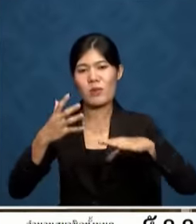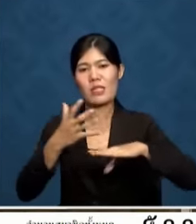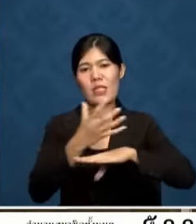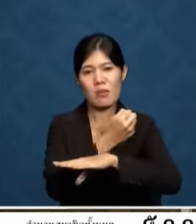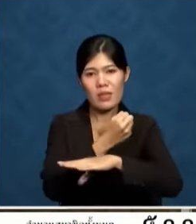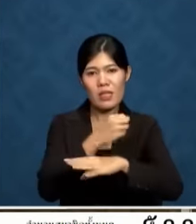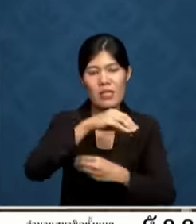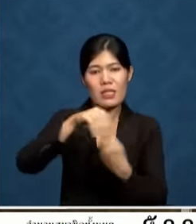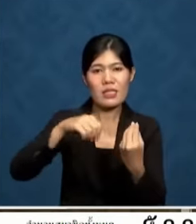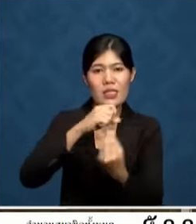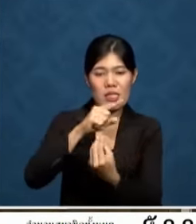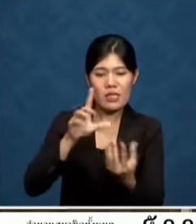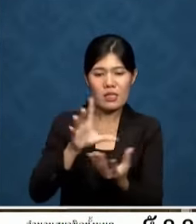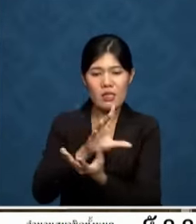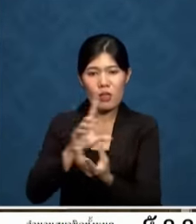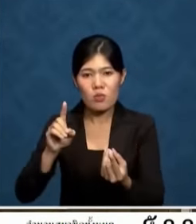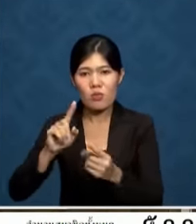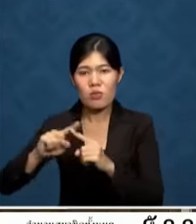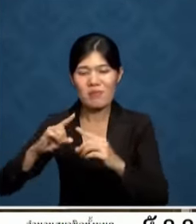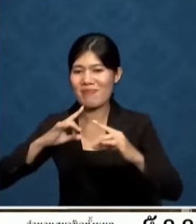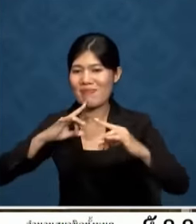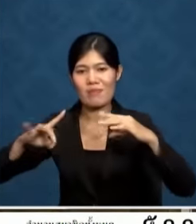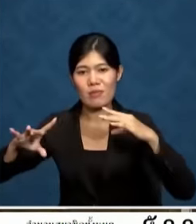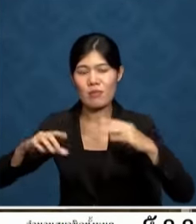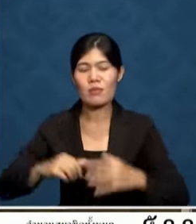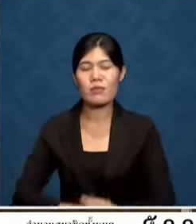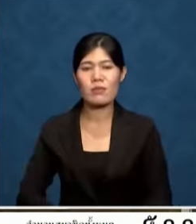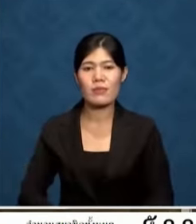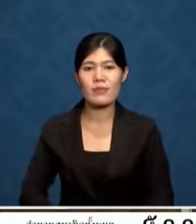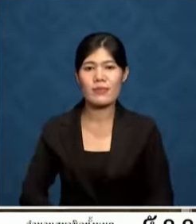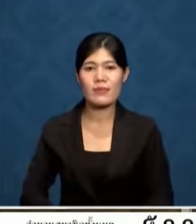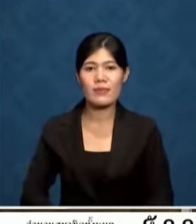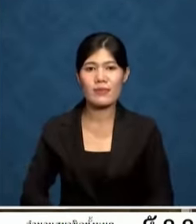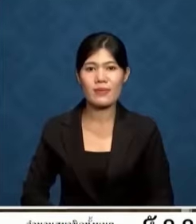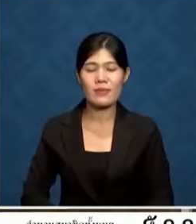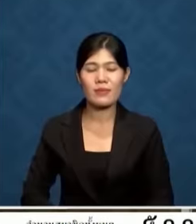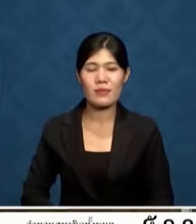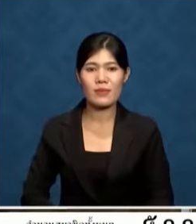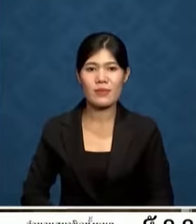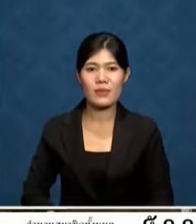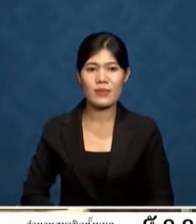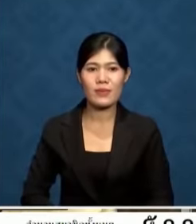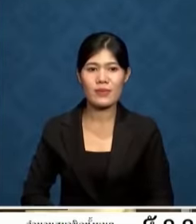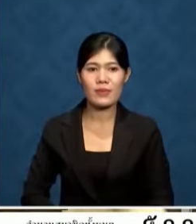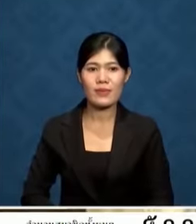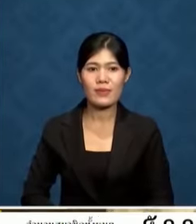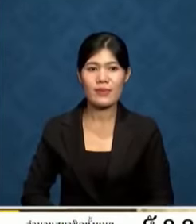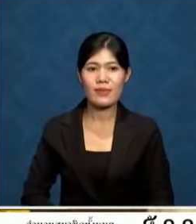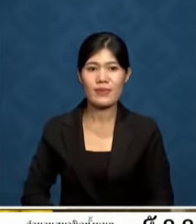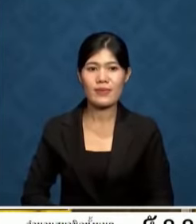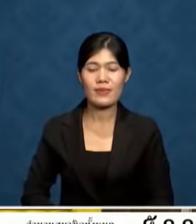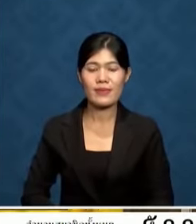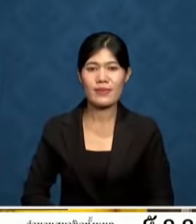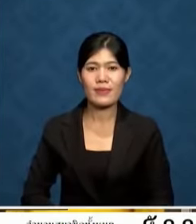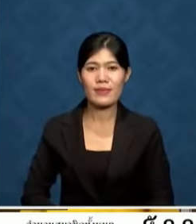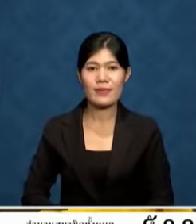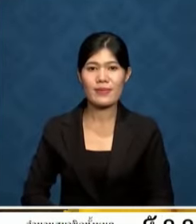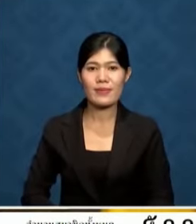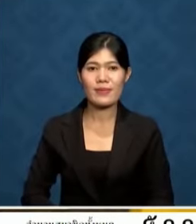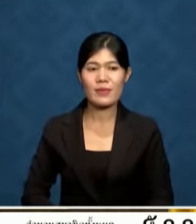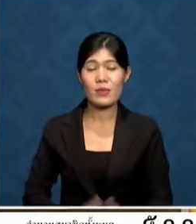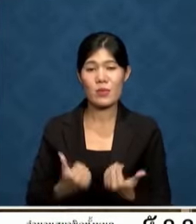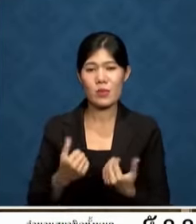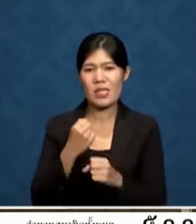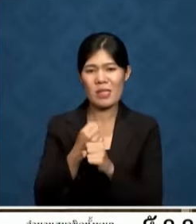สังคมและที่ผมบอกว่าผลงานมันไม่เป็นที่พอใจไม่ใช่นายจุรินทร์